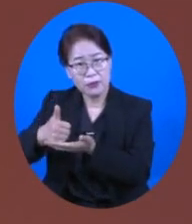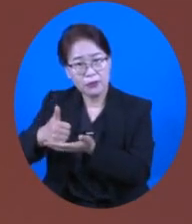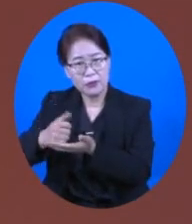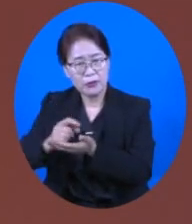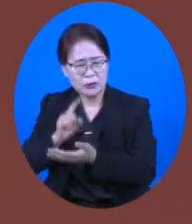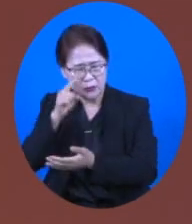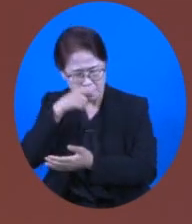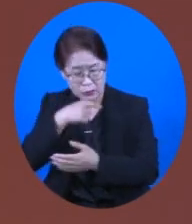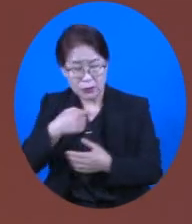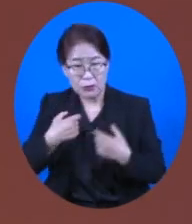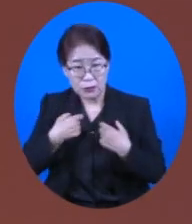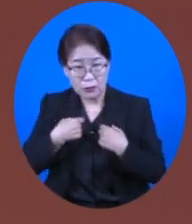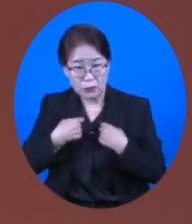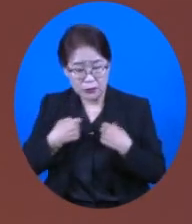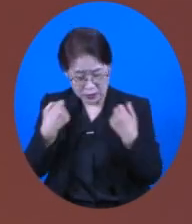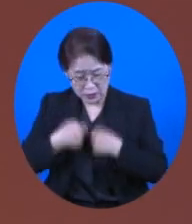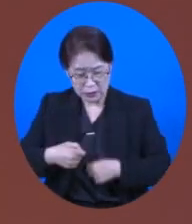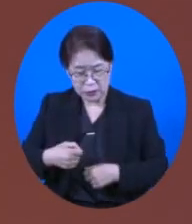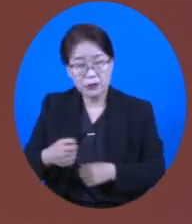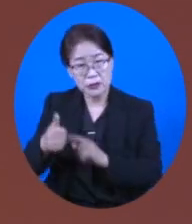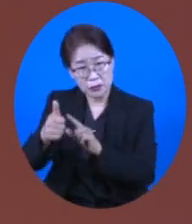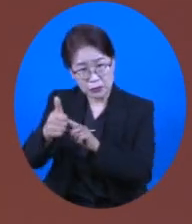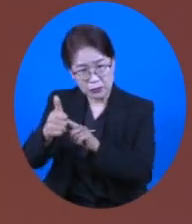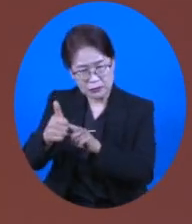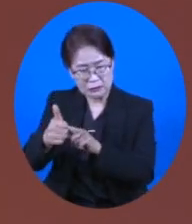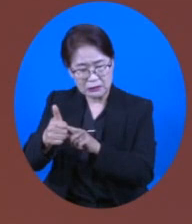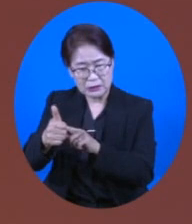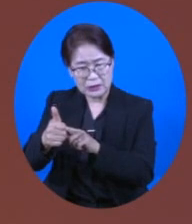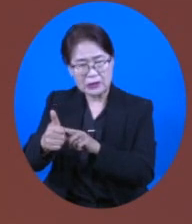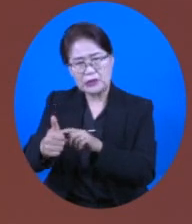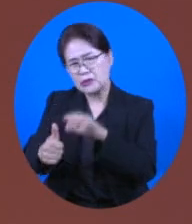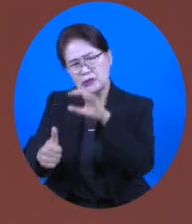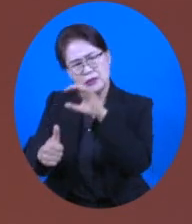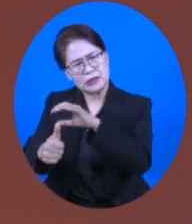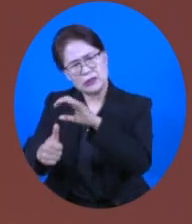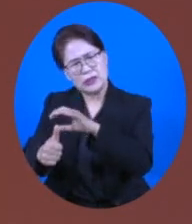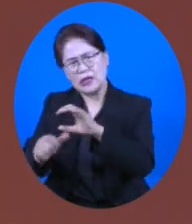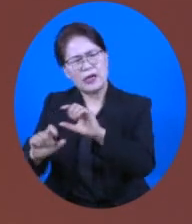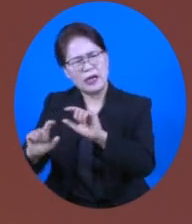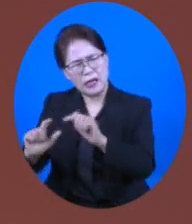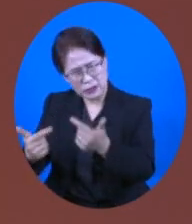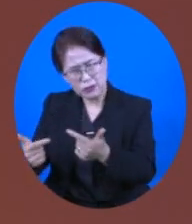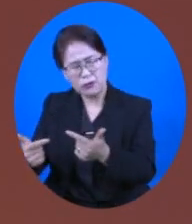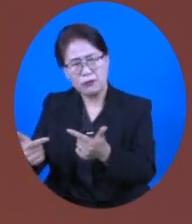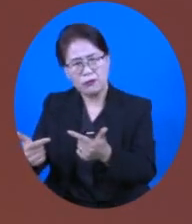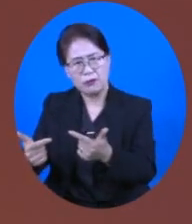더러운 옷을 입고 있는 여호수아를 책망하는 것이 아니라